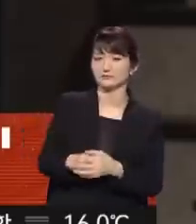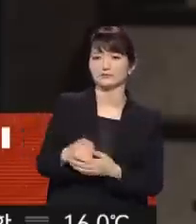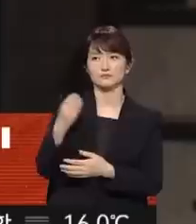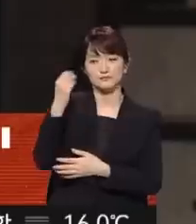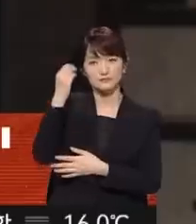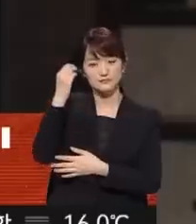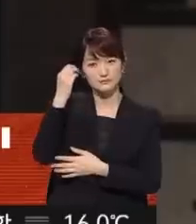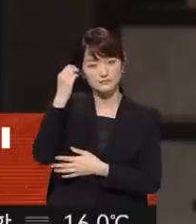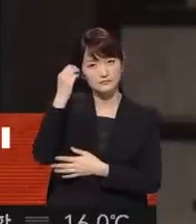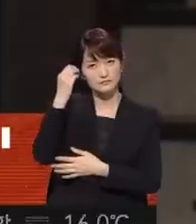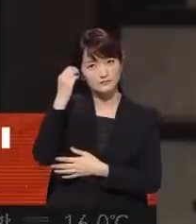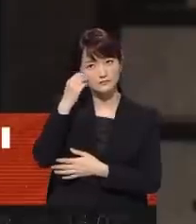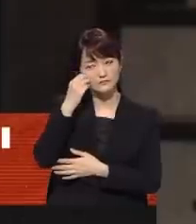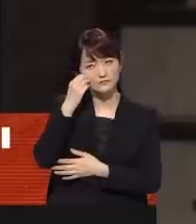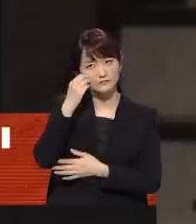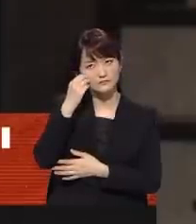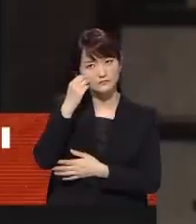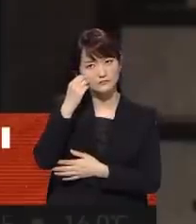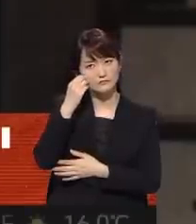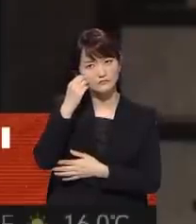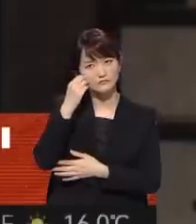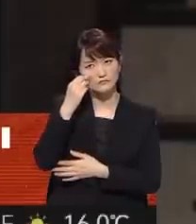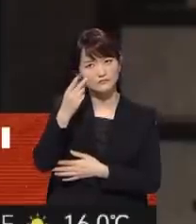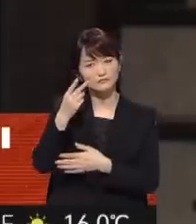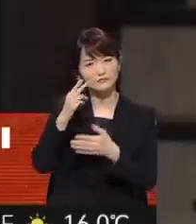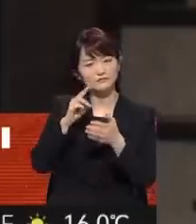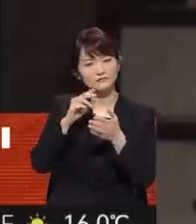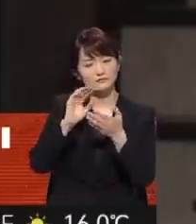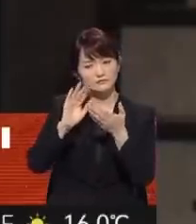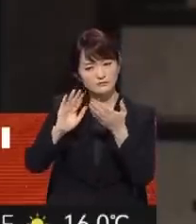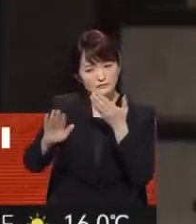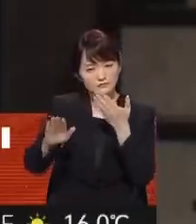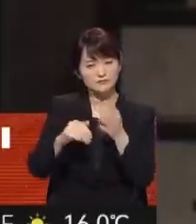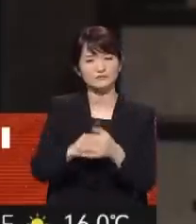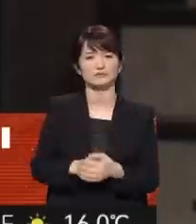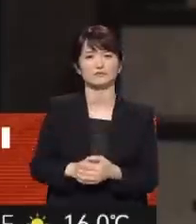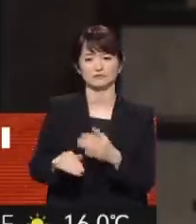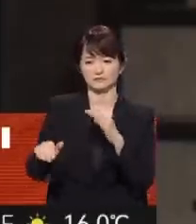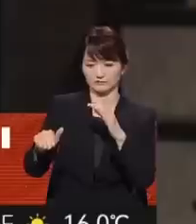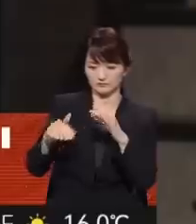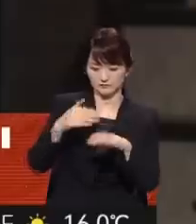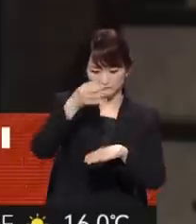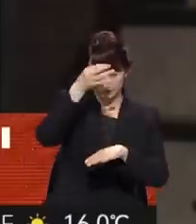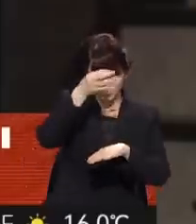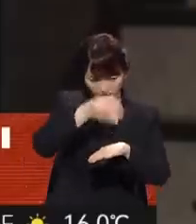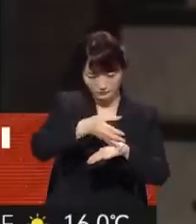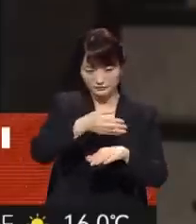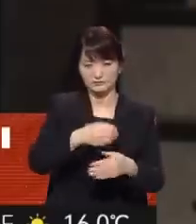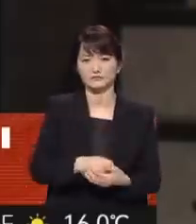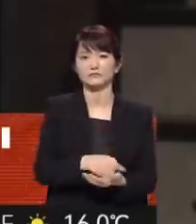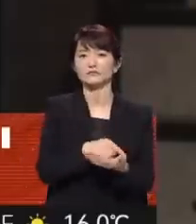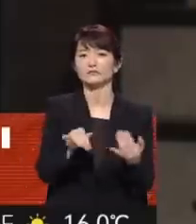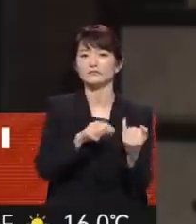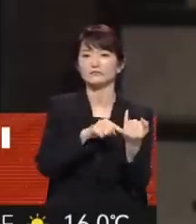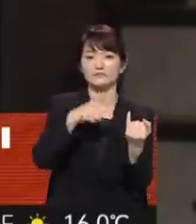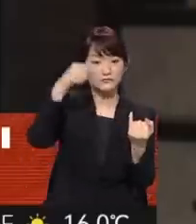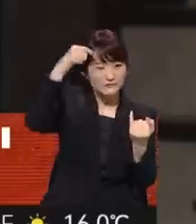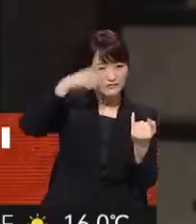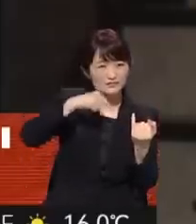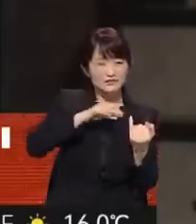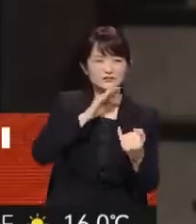줘서 연락을 했는데 아 미안하다라고 얘기를 했음에도 불구하고 이 피해자가 느끼는 것은